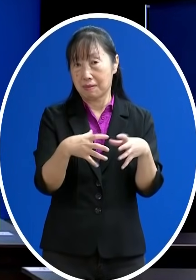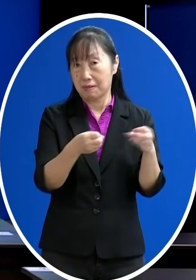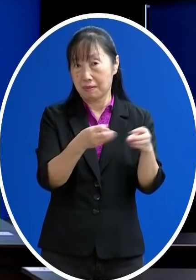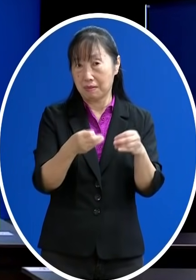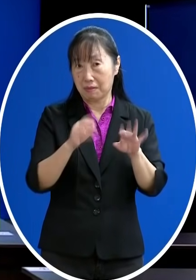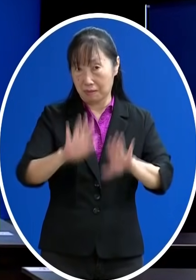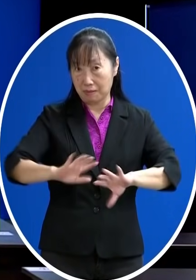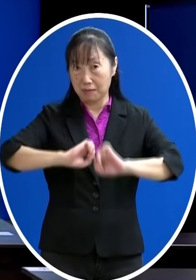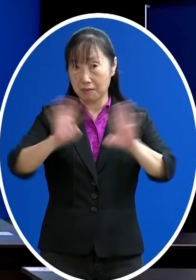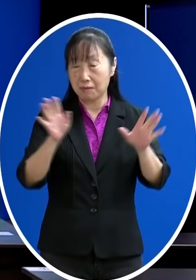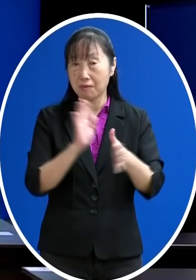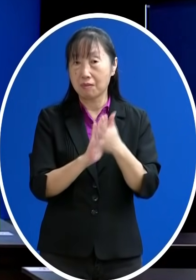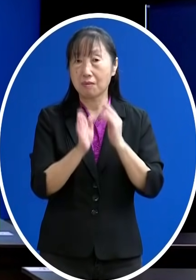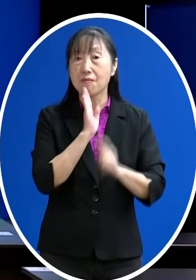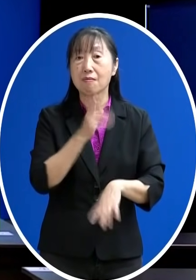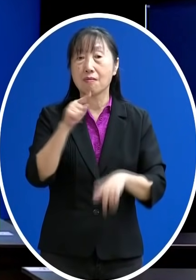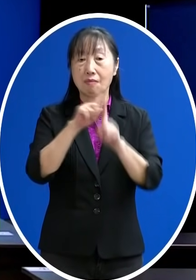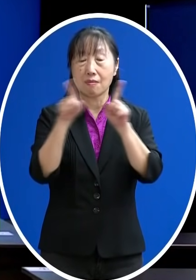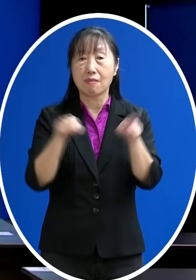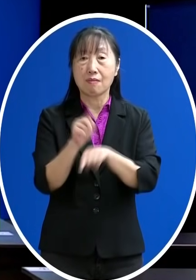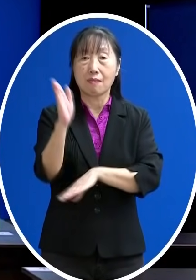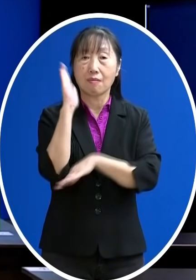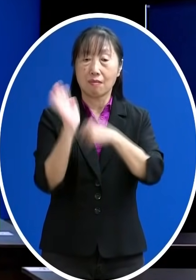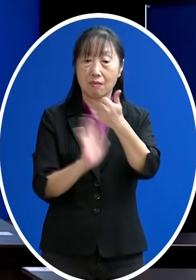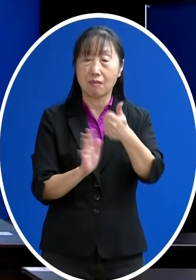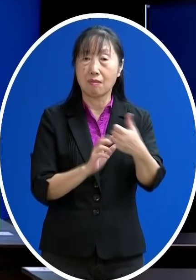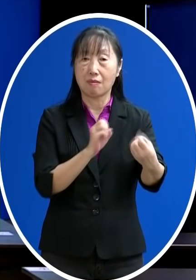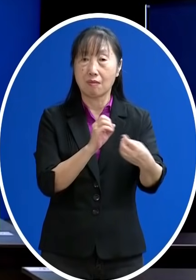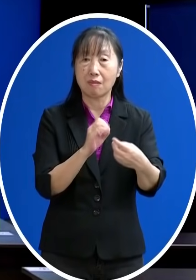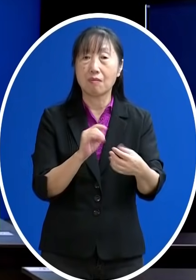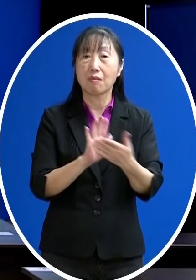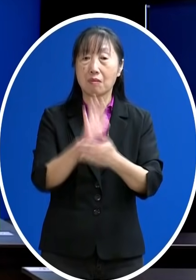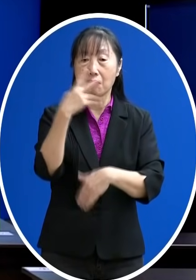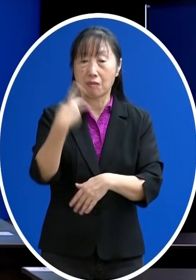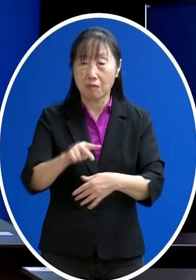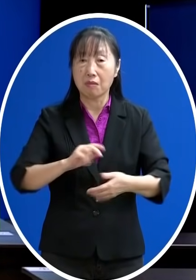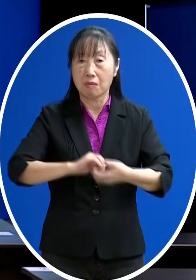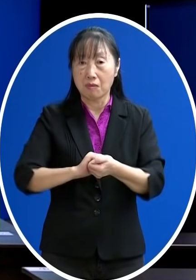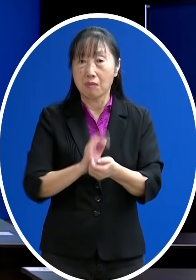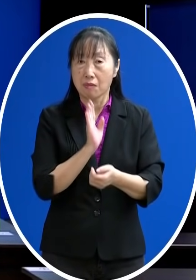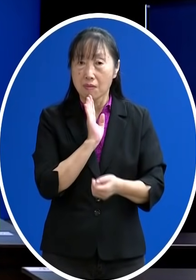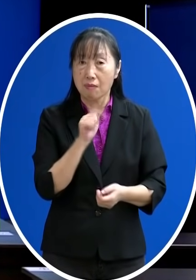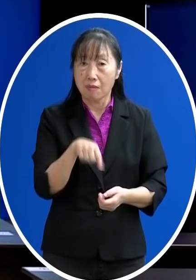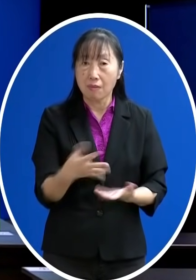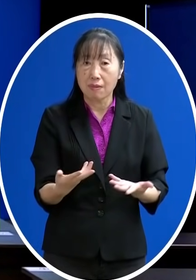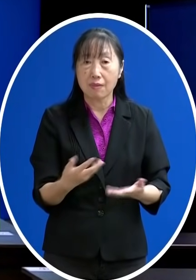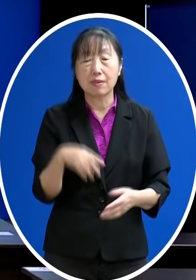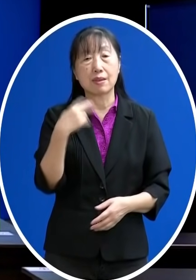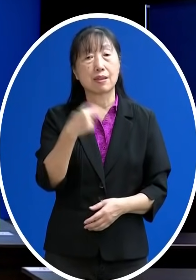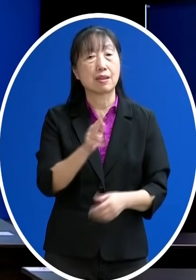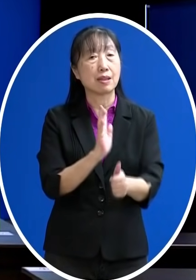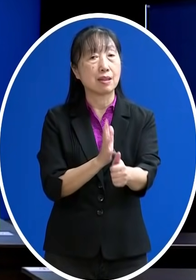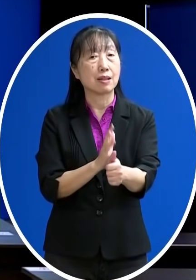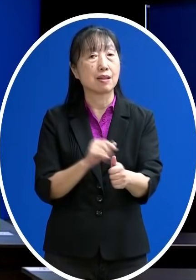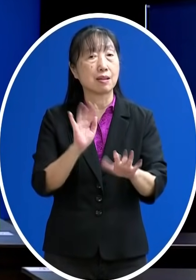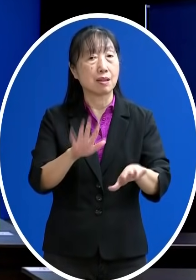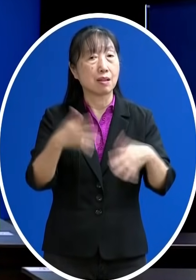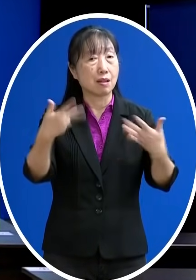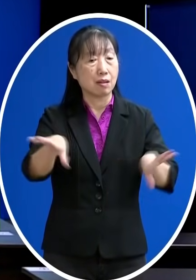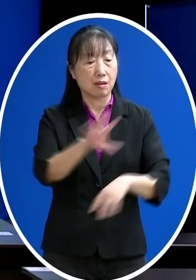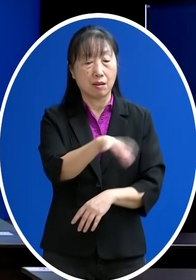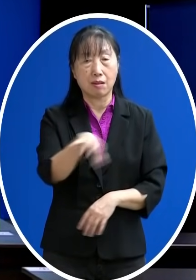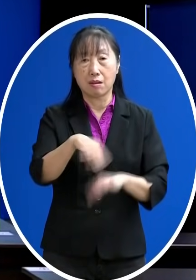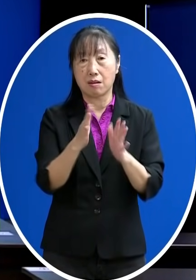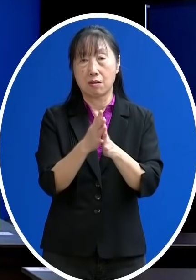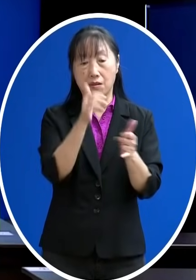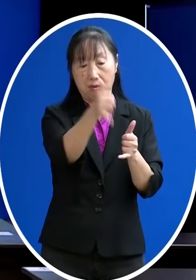吗？还是是政委张景森公布了和部长您的对话才临时决定要开放的？那另外一个问题是想要请问说，现在很多场所都不需